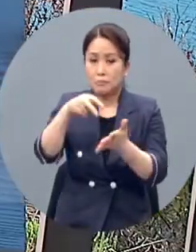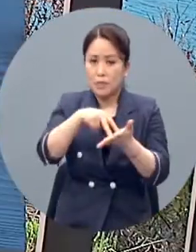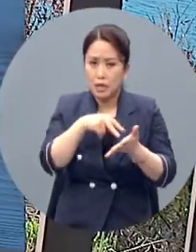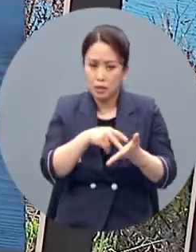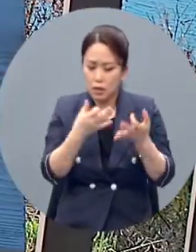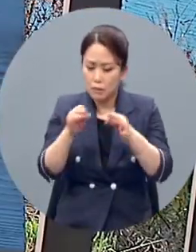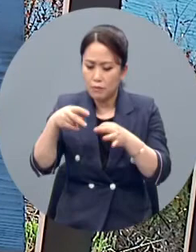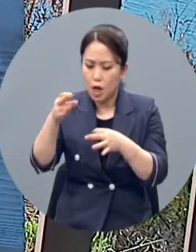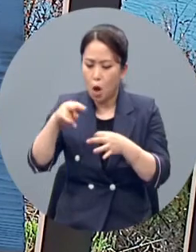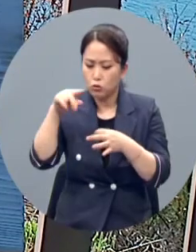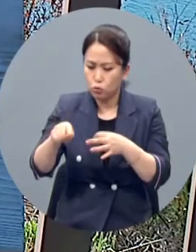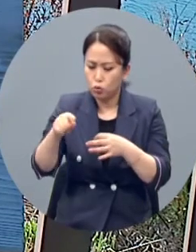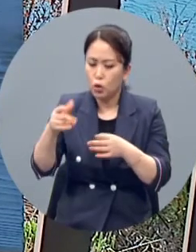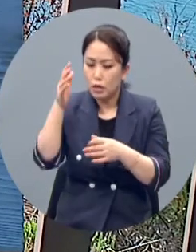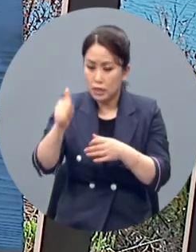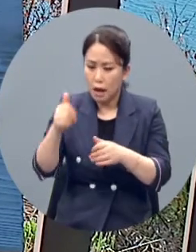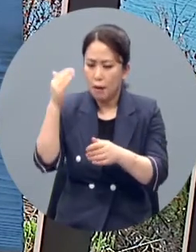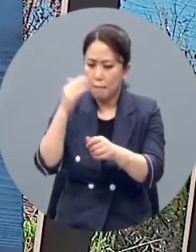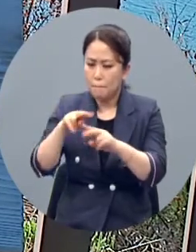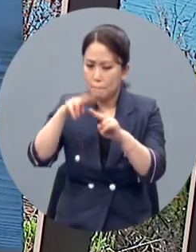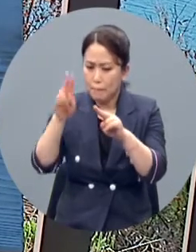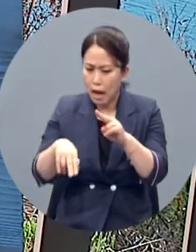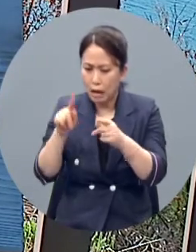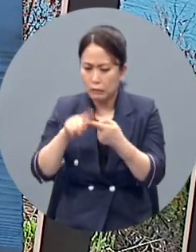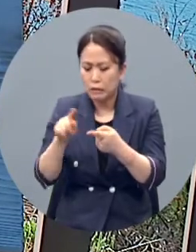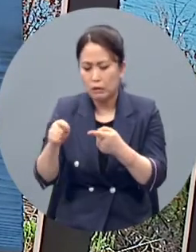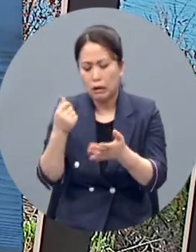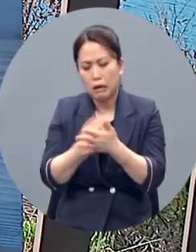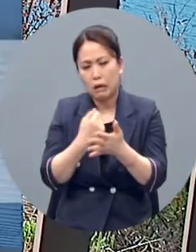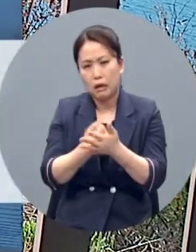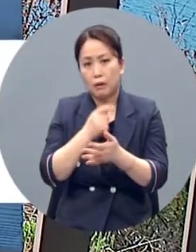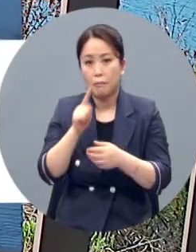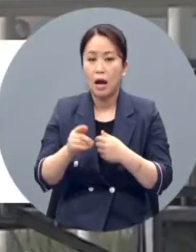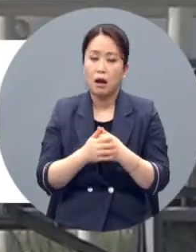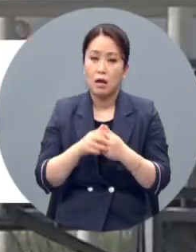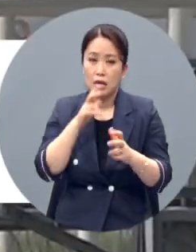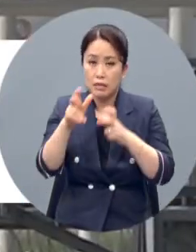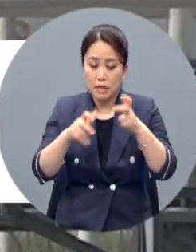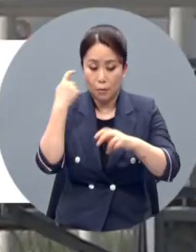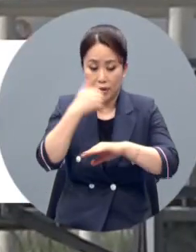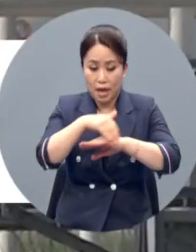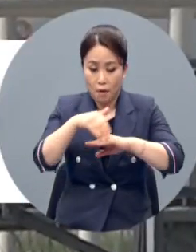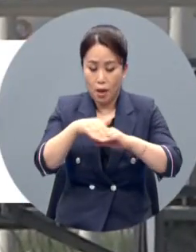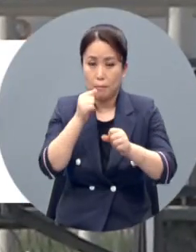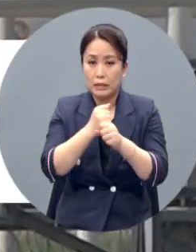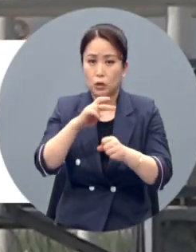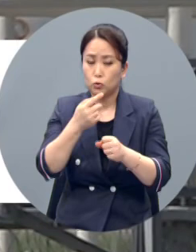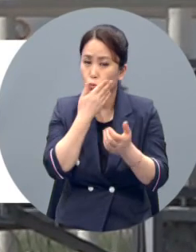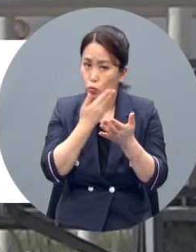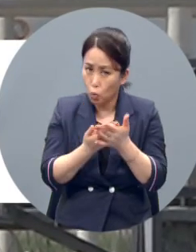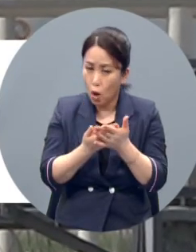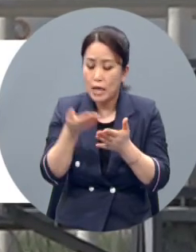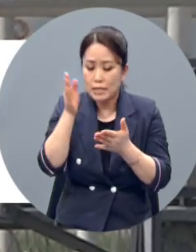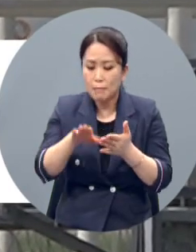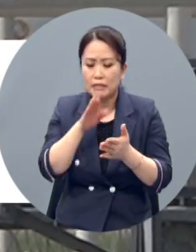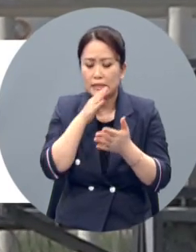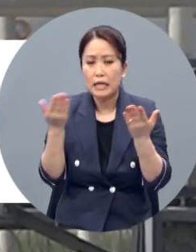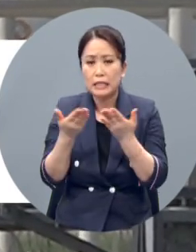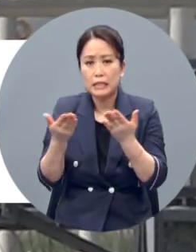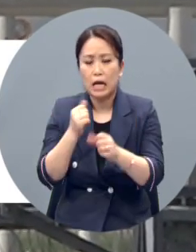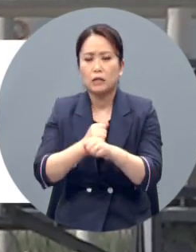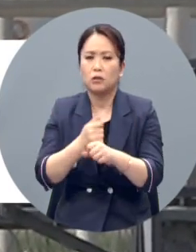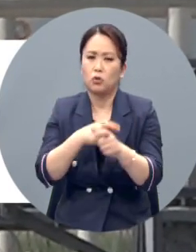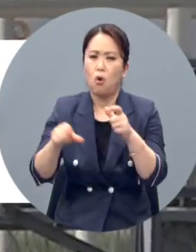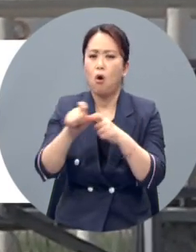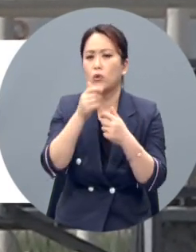도지사의 부재가 아쉬운 대목입니다 사업 계획을 구축하는 것도 중요하지만 실행 단계의 인해 조 충 하기 때문에 실행하는